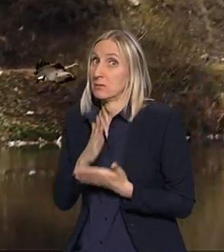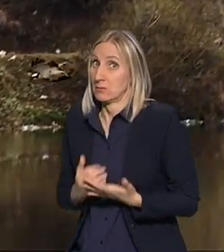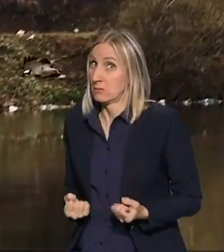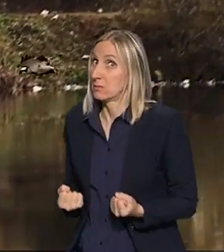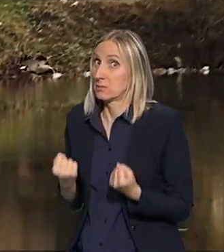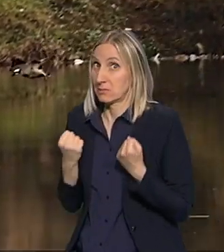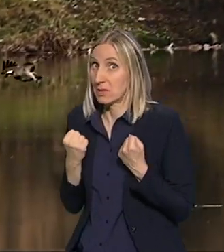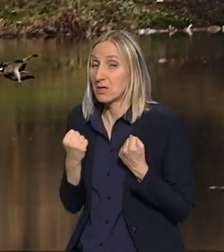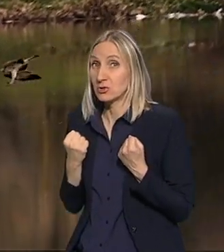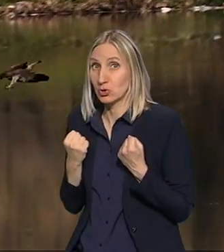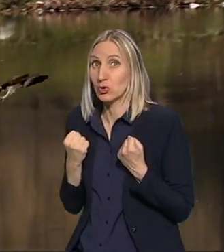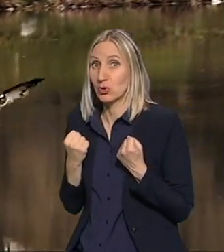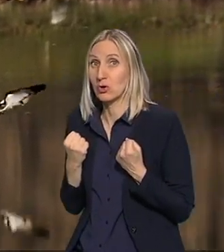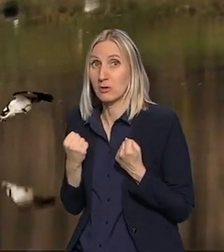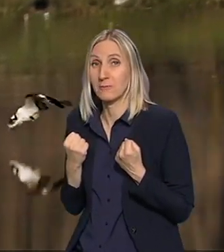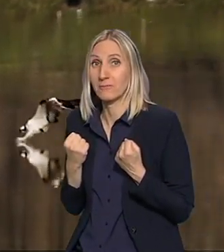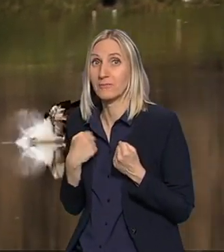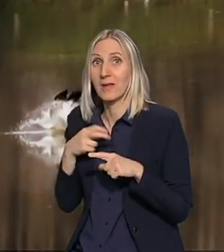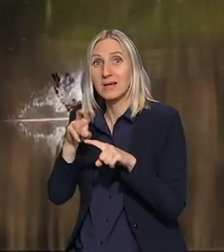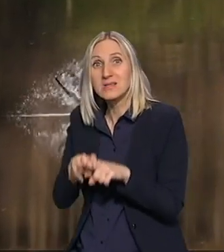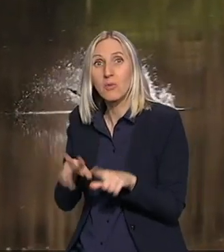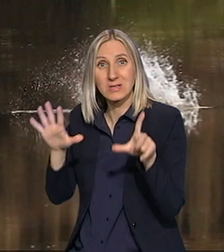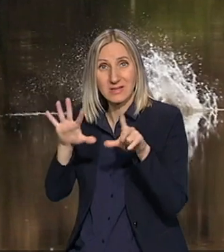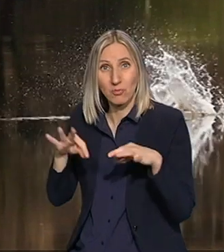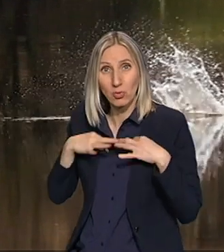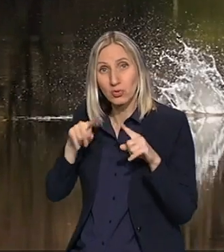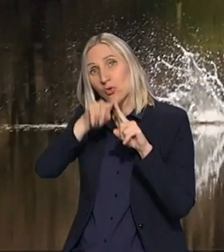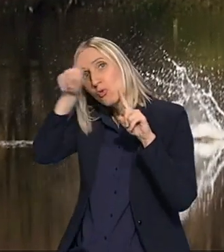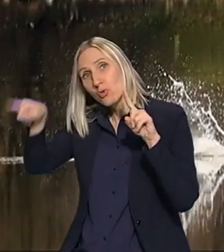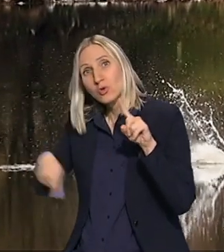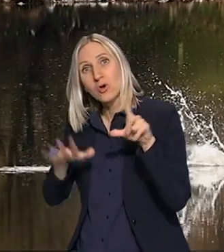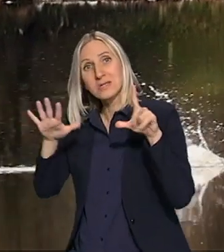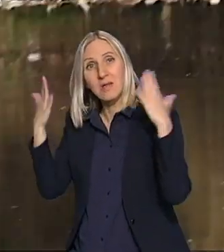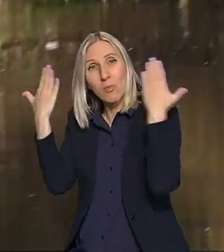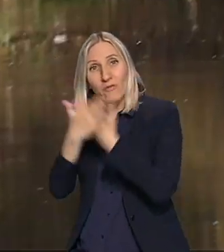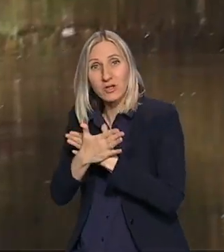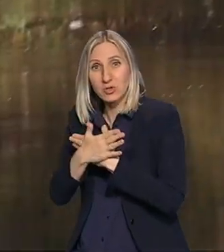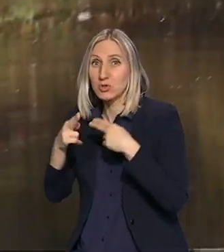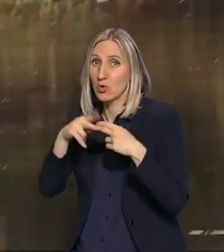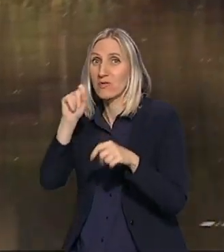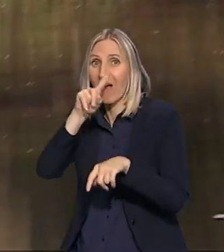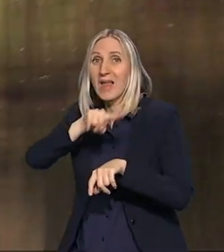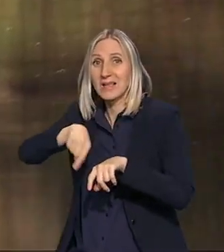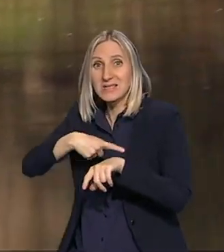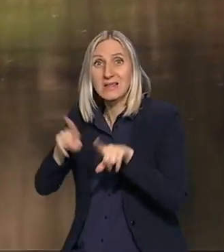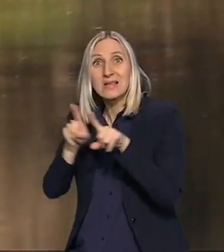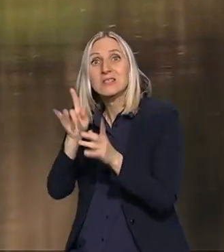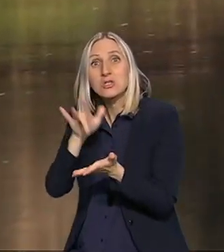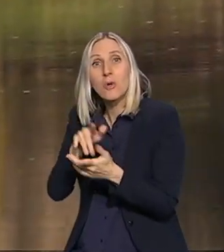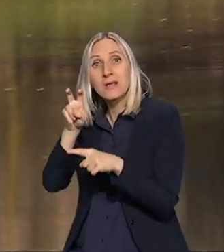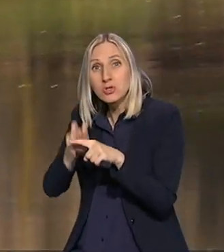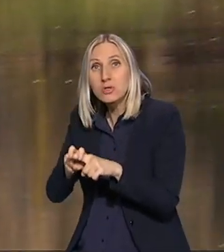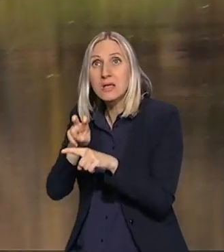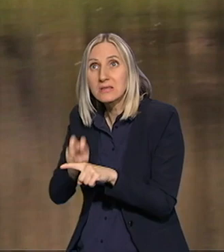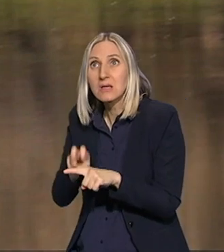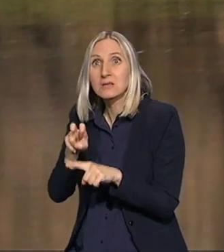jer da sediš tu od 7 ujutro do 7 uveče, skoro 12 sata, u taj mesto isti, znači nije lako